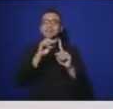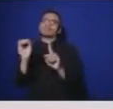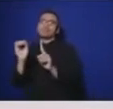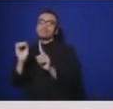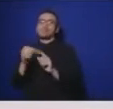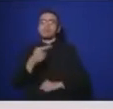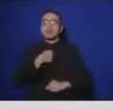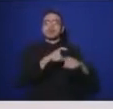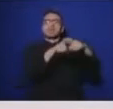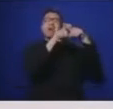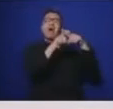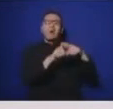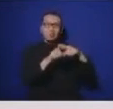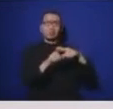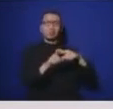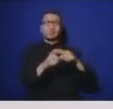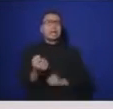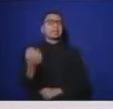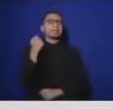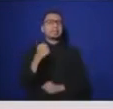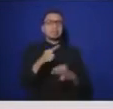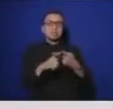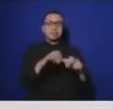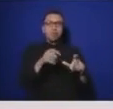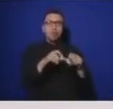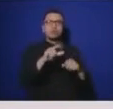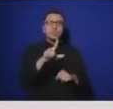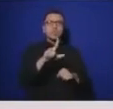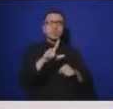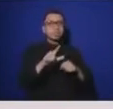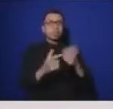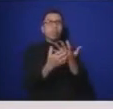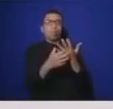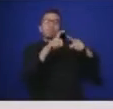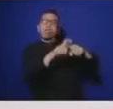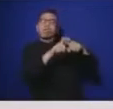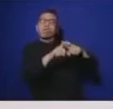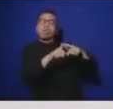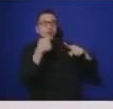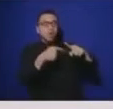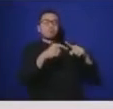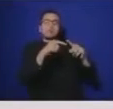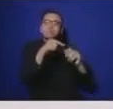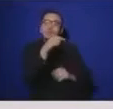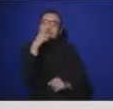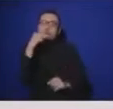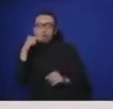energi fosil akan semakin dikurangi dari tahun ke tahun. Kemudian juga